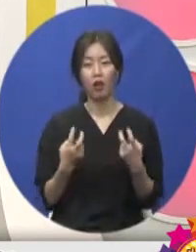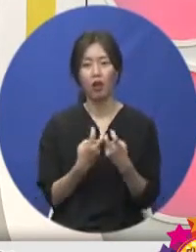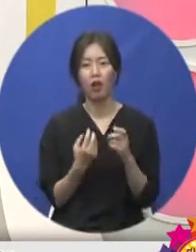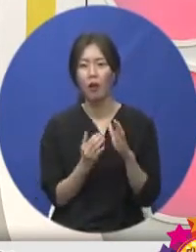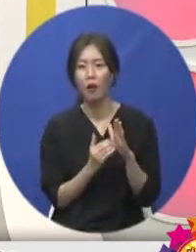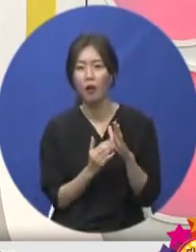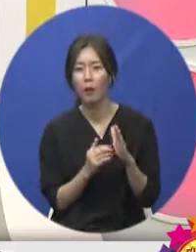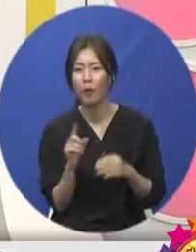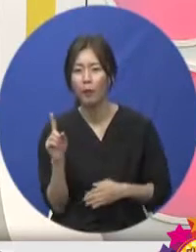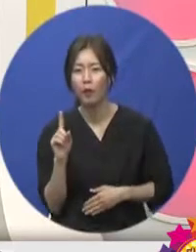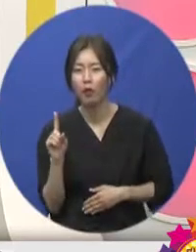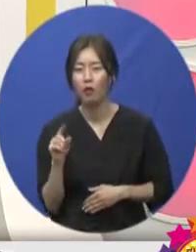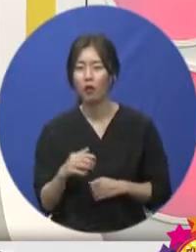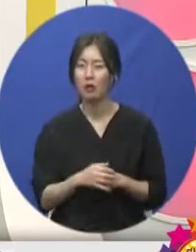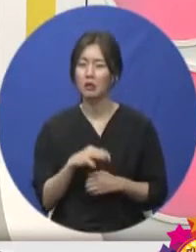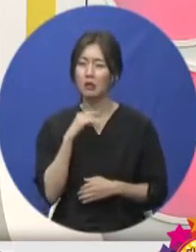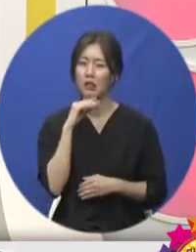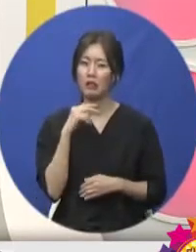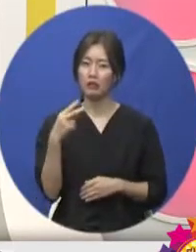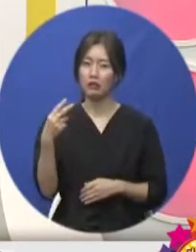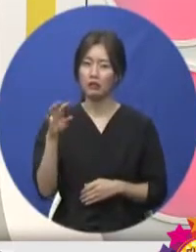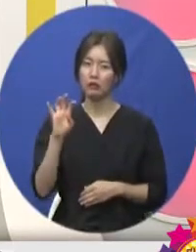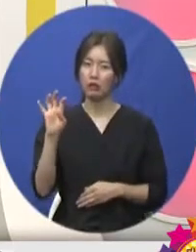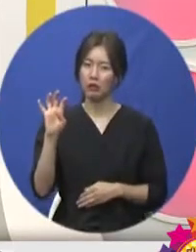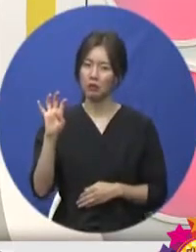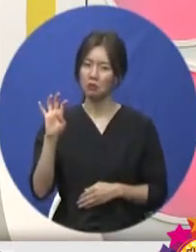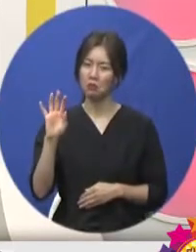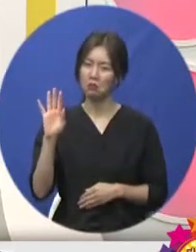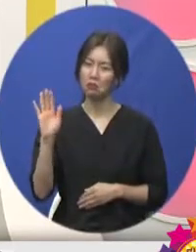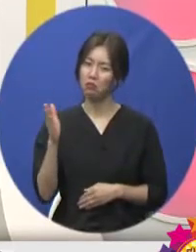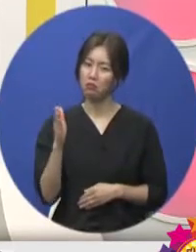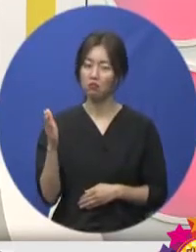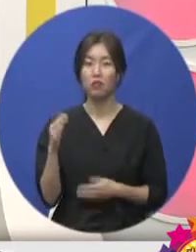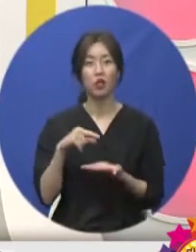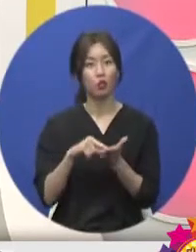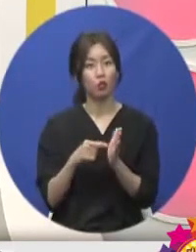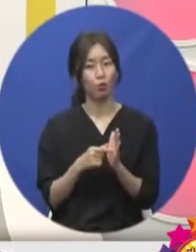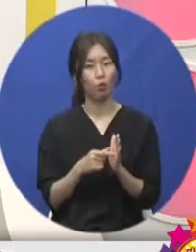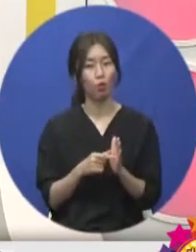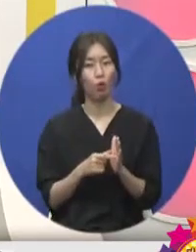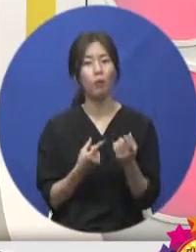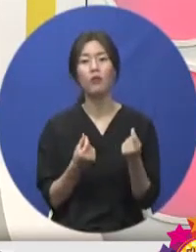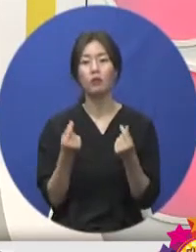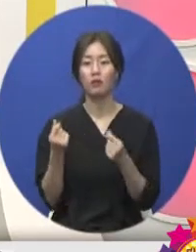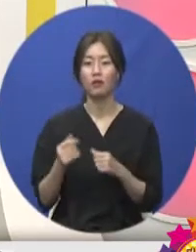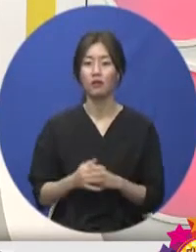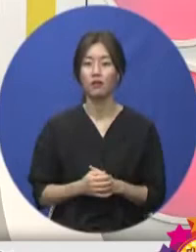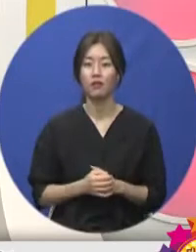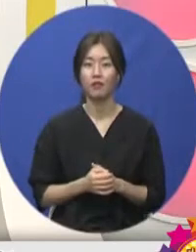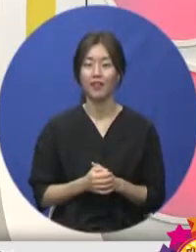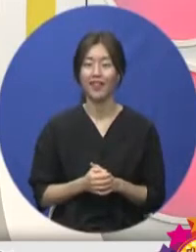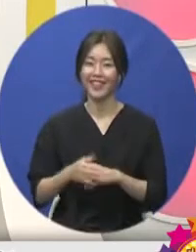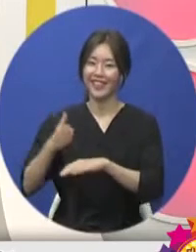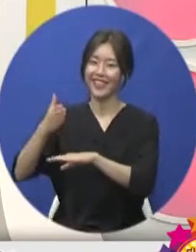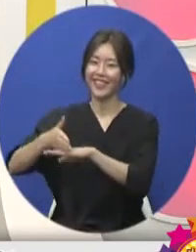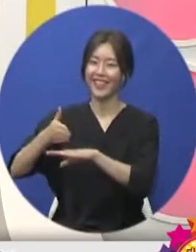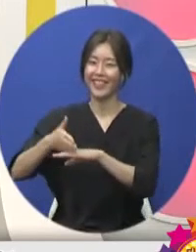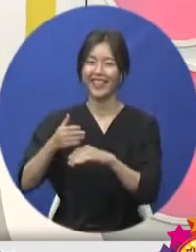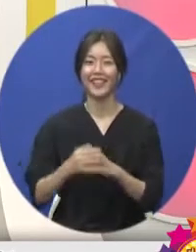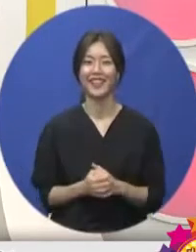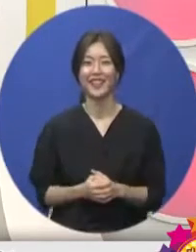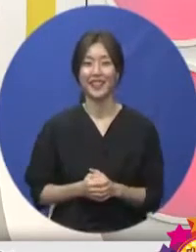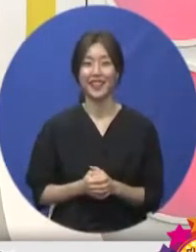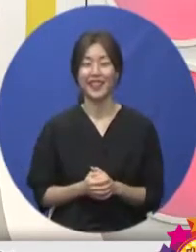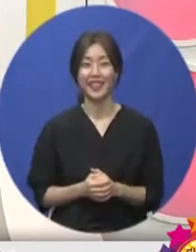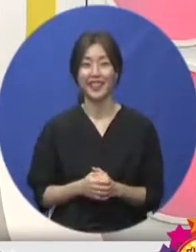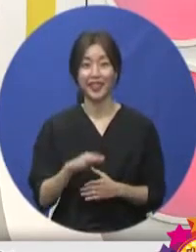있을까? 한 40대 초반이나 정도. 분의 목소리하고 거의 다 비슷해요. 고맙습니다.